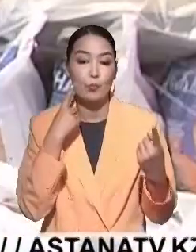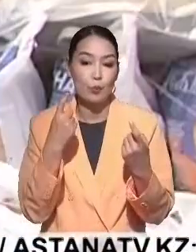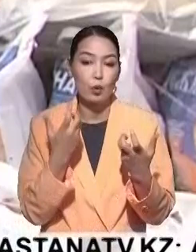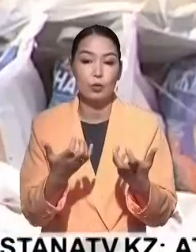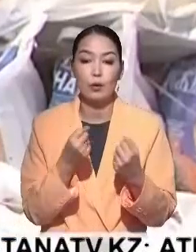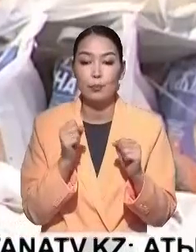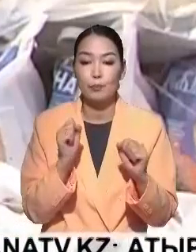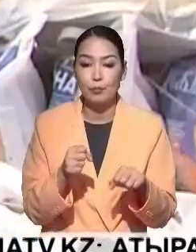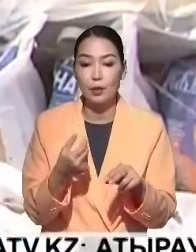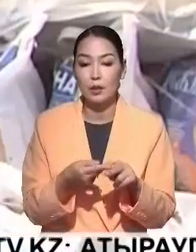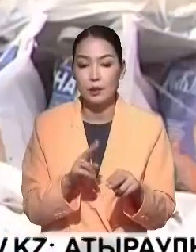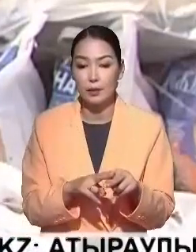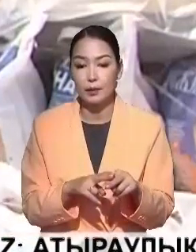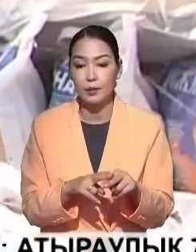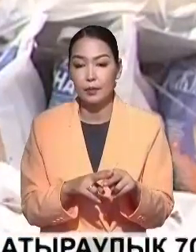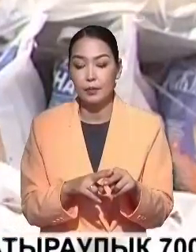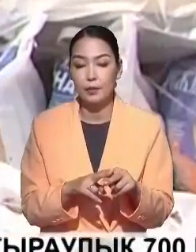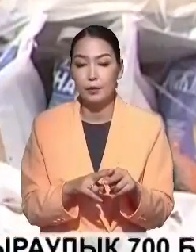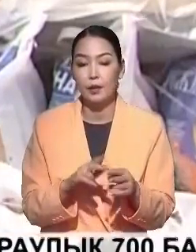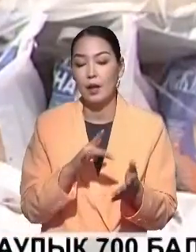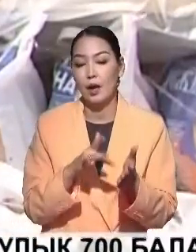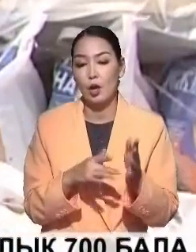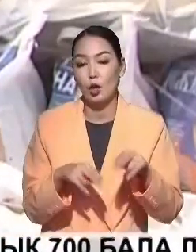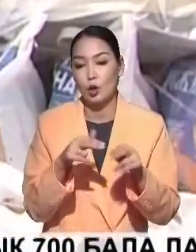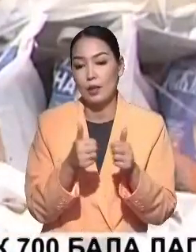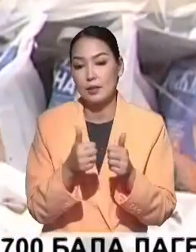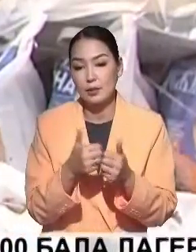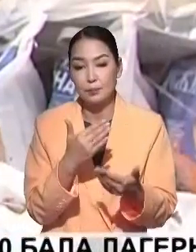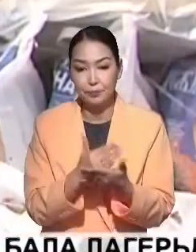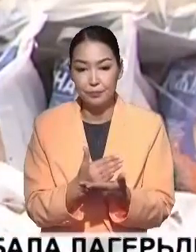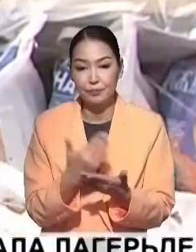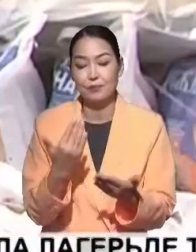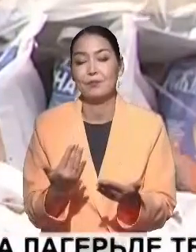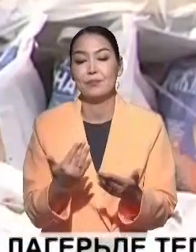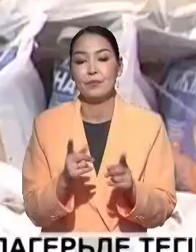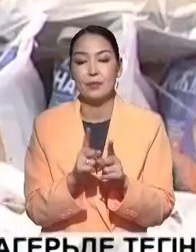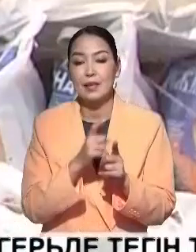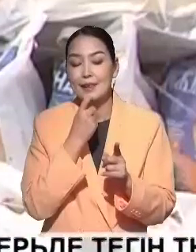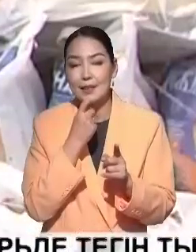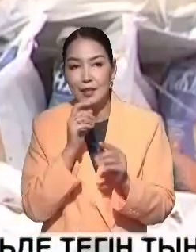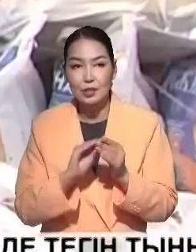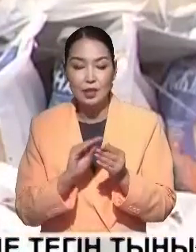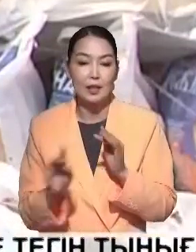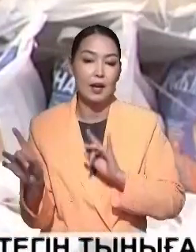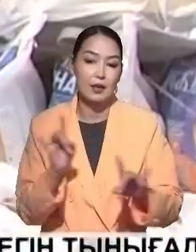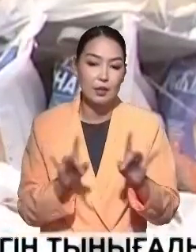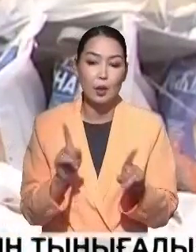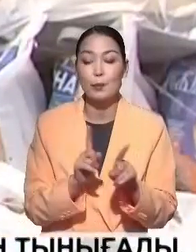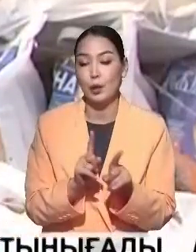алады. Сәулет және қала құрылыс заңы бар. Жаңағы тілдер заңы, жарнама заңына